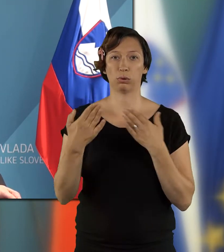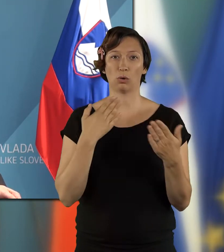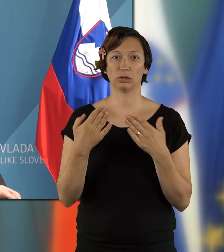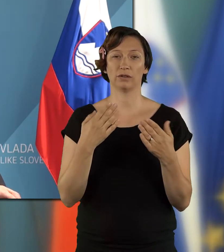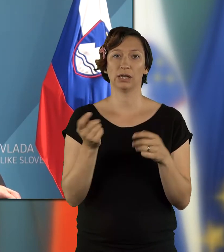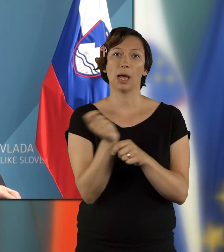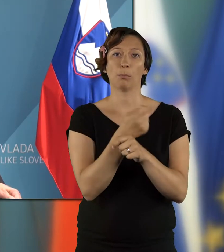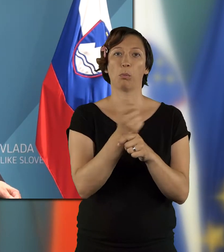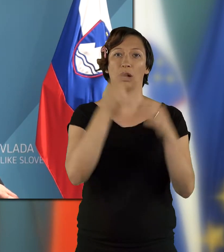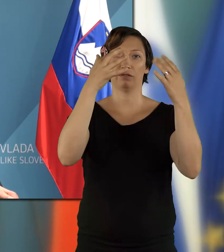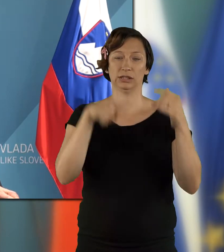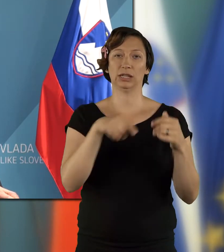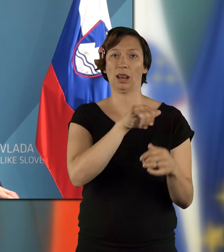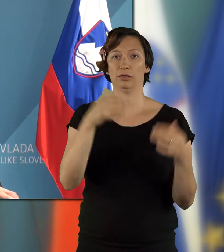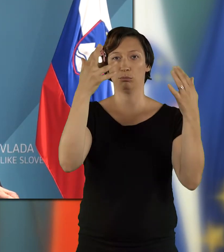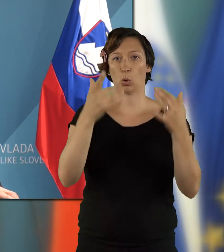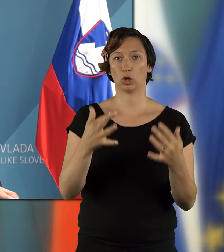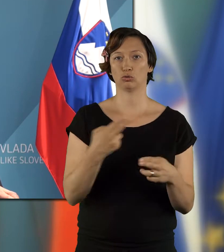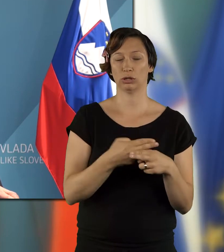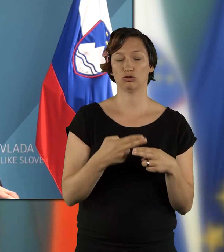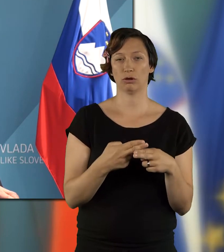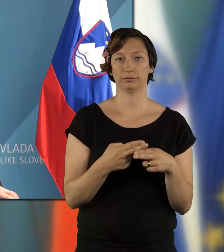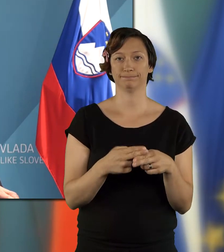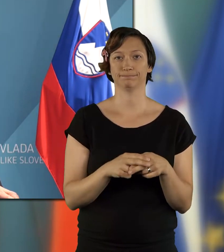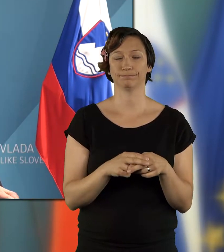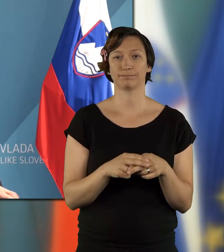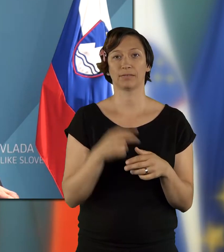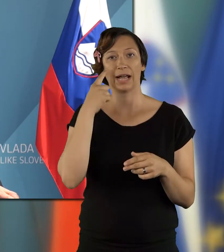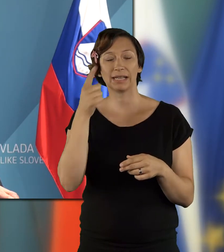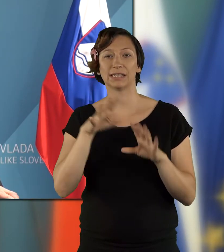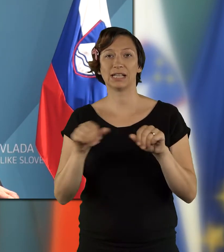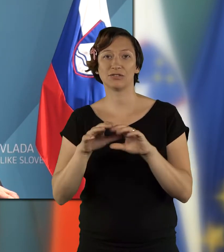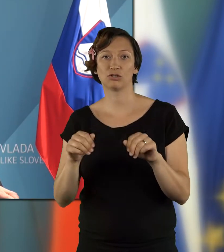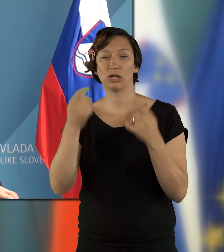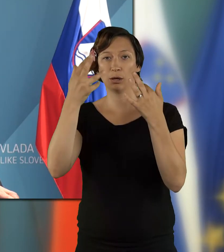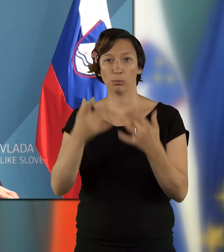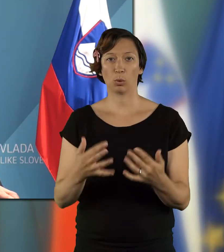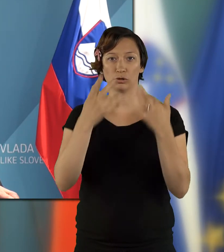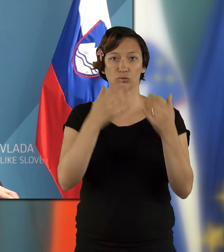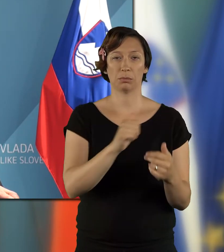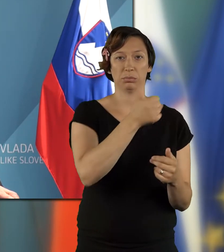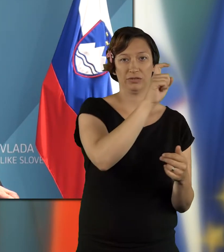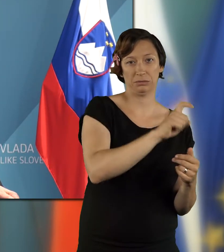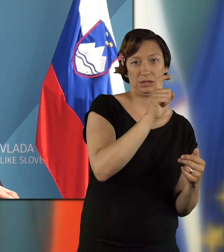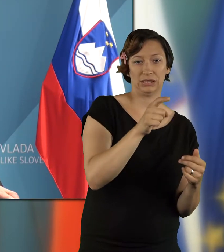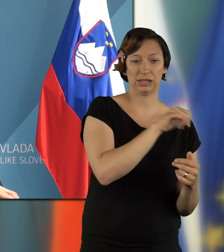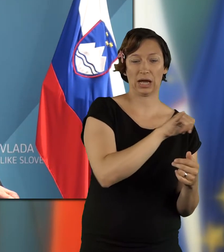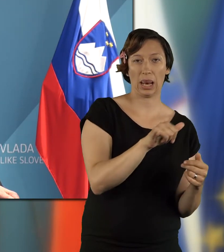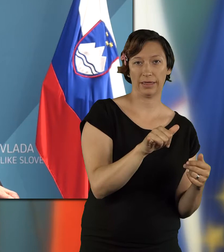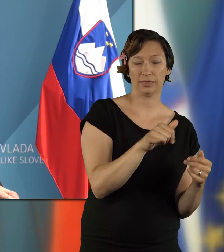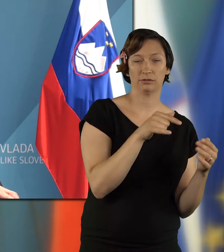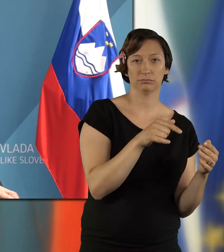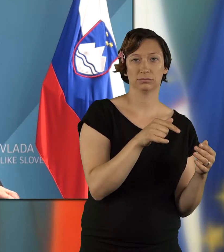obravnavo rebalans letošnjega proračuna. Glede na izvrševanje proračuna v prvih mesecih letošnjega leta